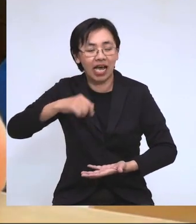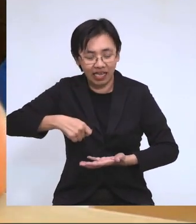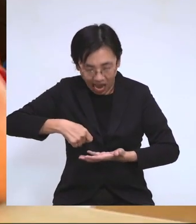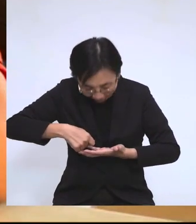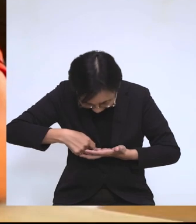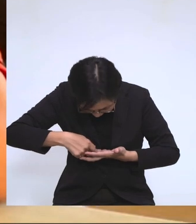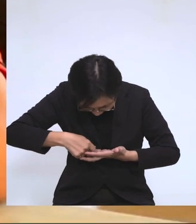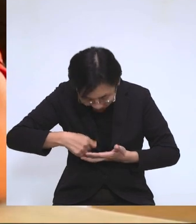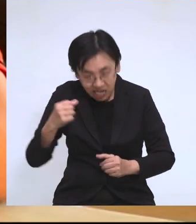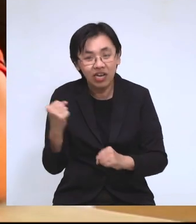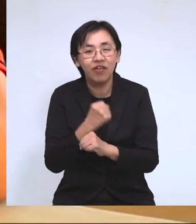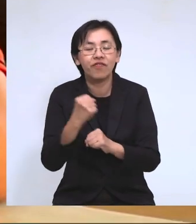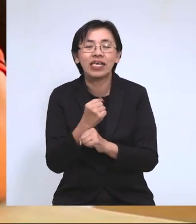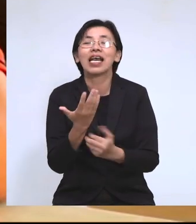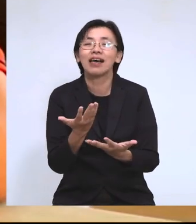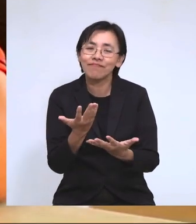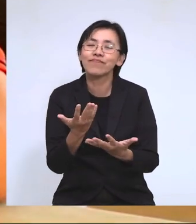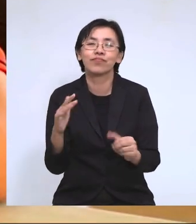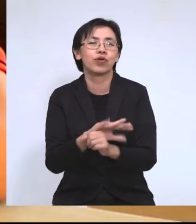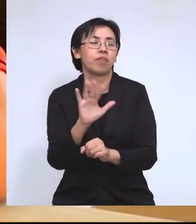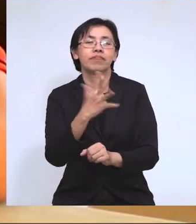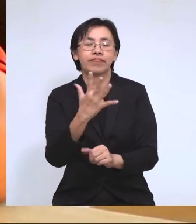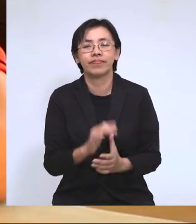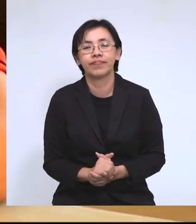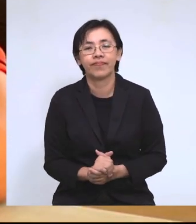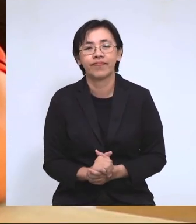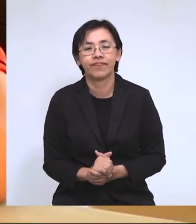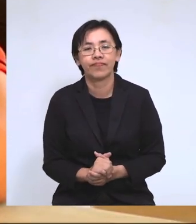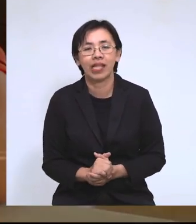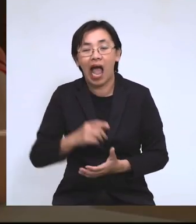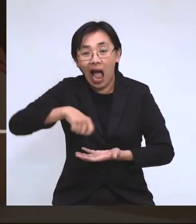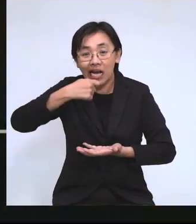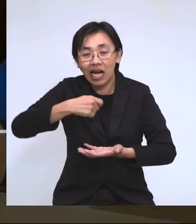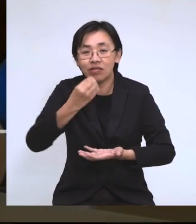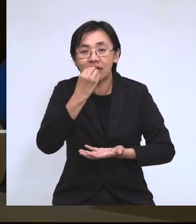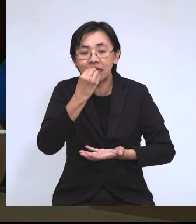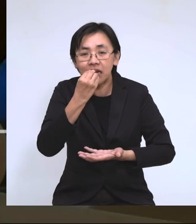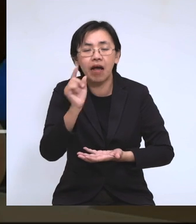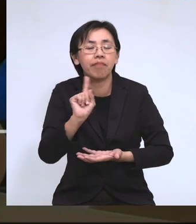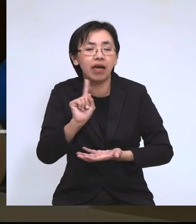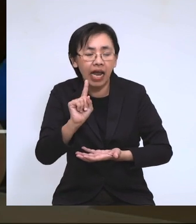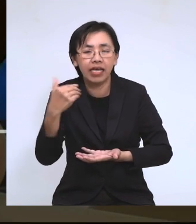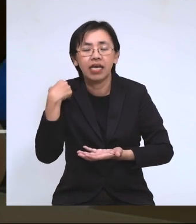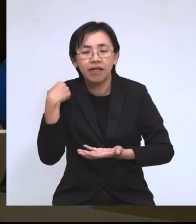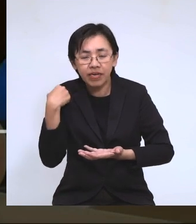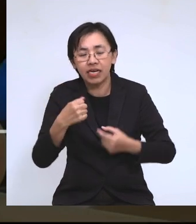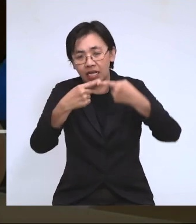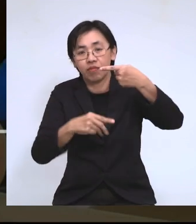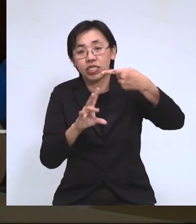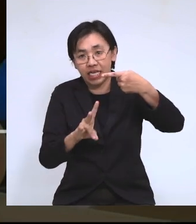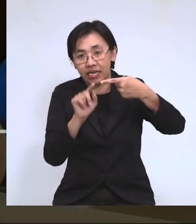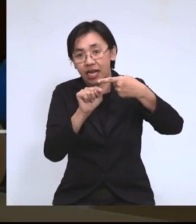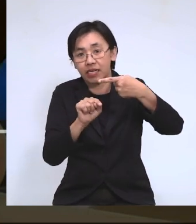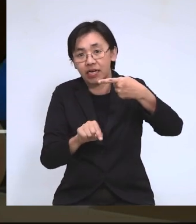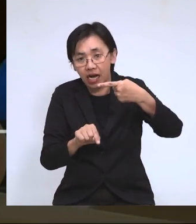สดงเนี้ยระดับการขั้นตอนการฝึกของมอสอะค่ะหายไปคือทักษะการกินข้าวด้วยช้อนจะมีทั้งหมด